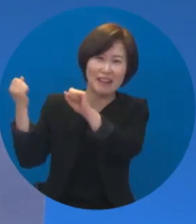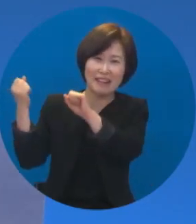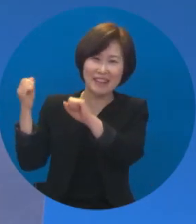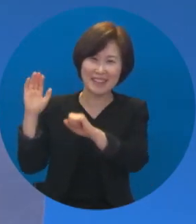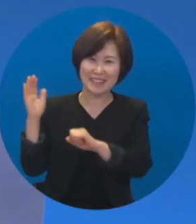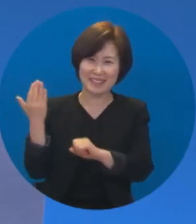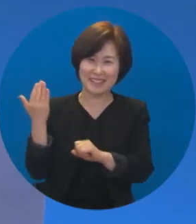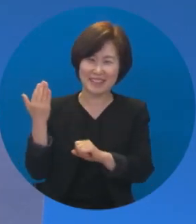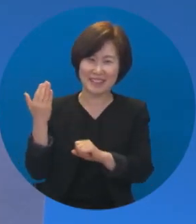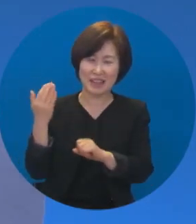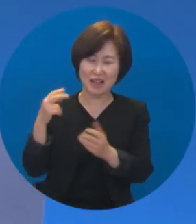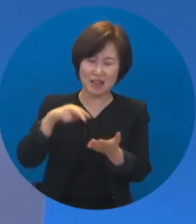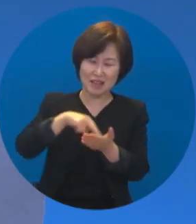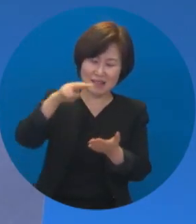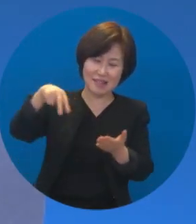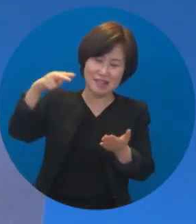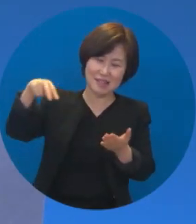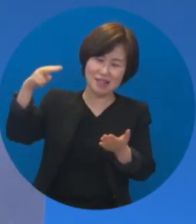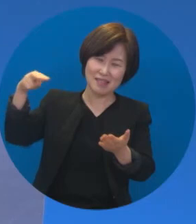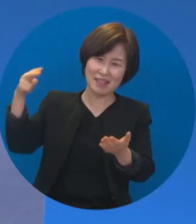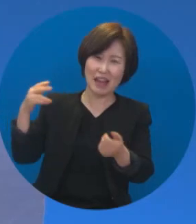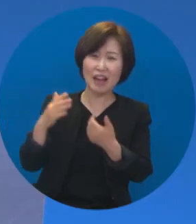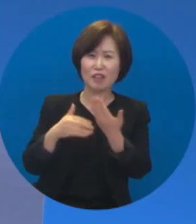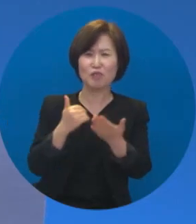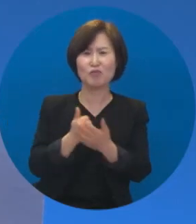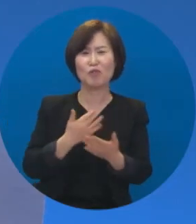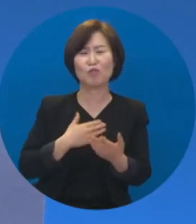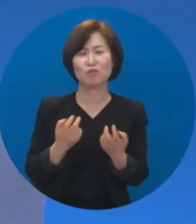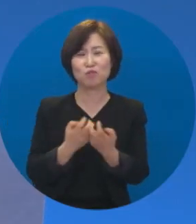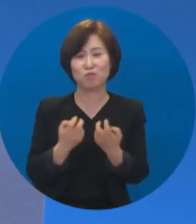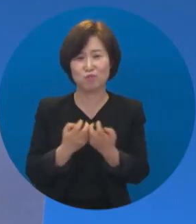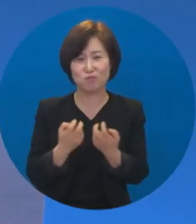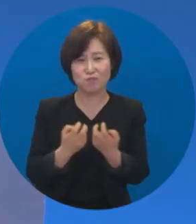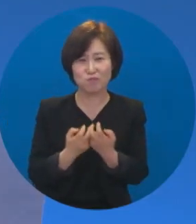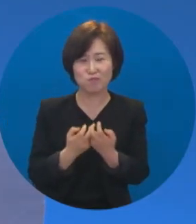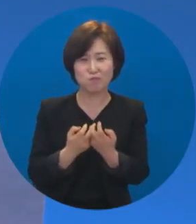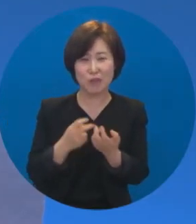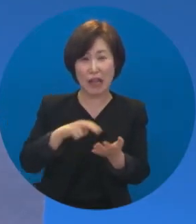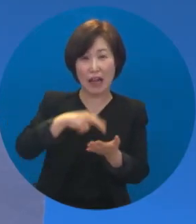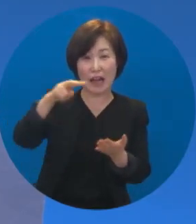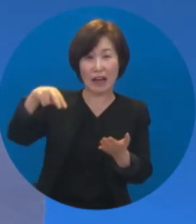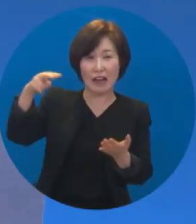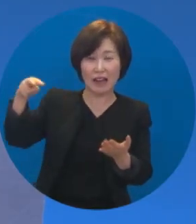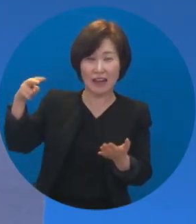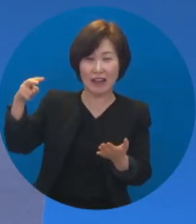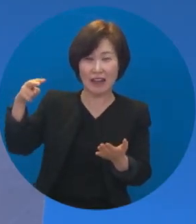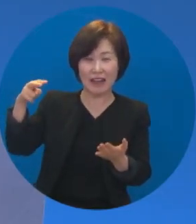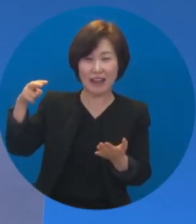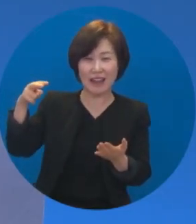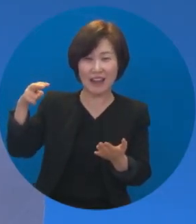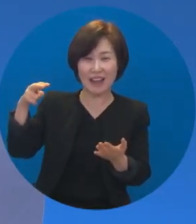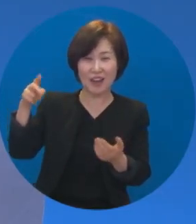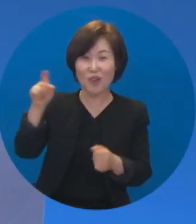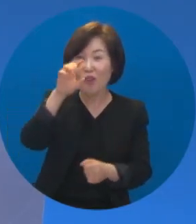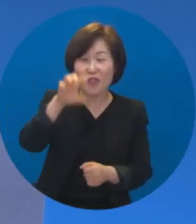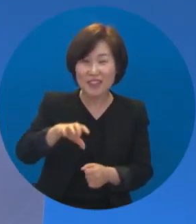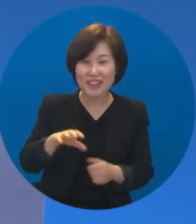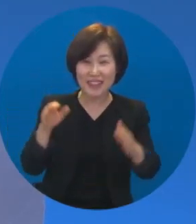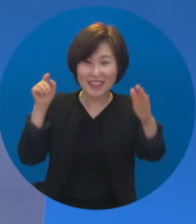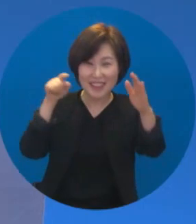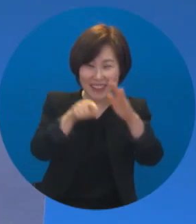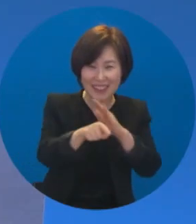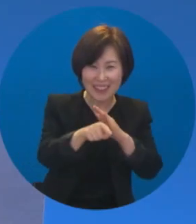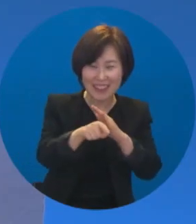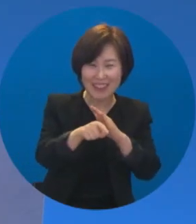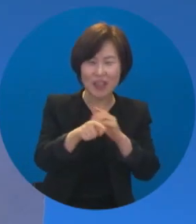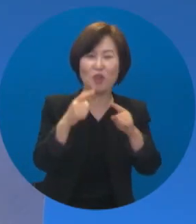혼란이 있었던 거잖아요. 하나님 제가 어떻게 해야 됩니까? 어디로 가야 됩니까? 가출을 해서 어디에 갔을까요? 새벽기도에 갔습니다. 열심히